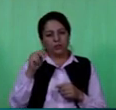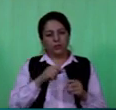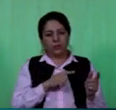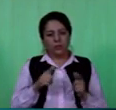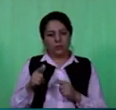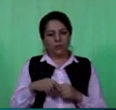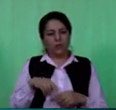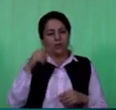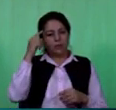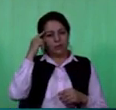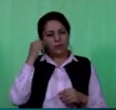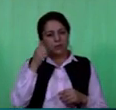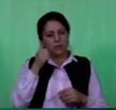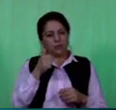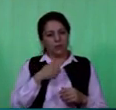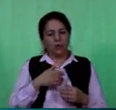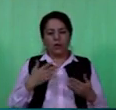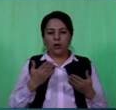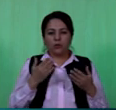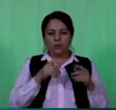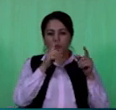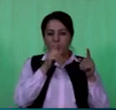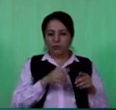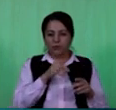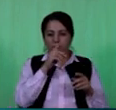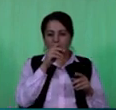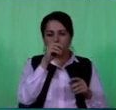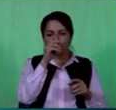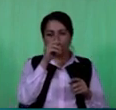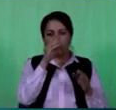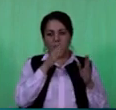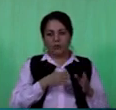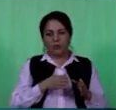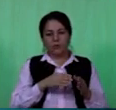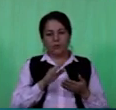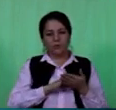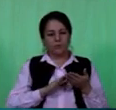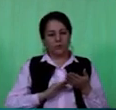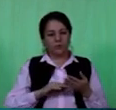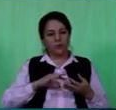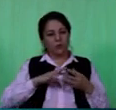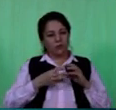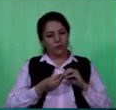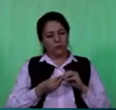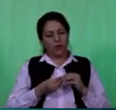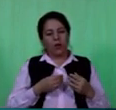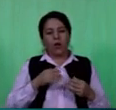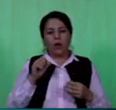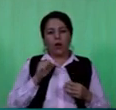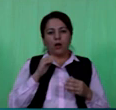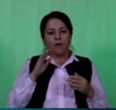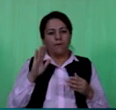подумайте хорошо в какой столбик мы запишем примеры на вычисления суммы а в какой на